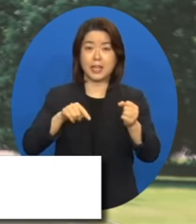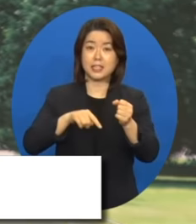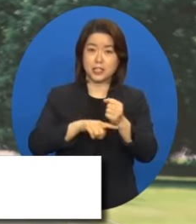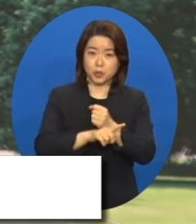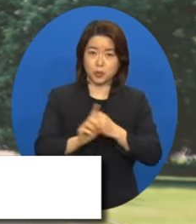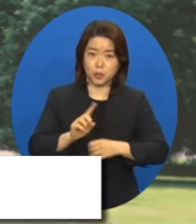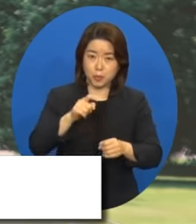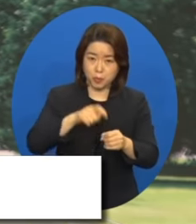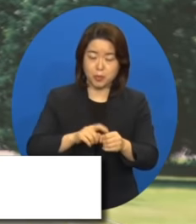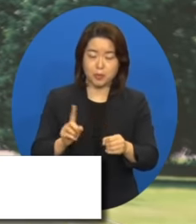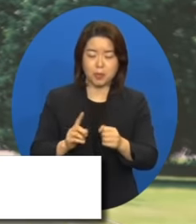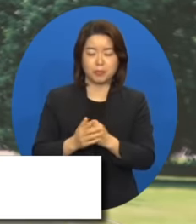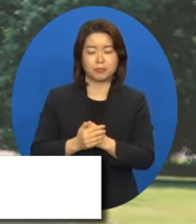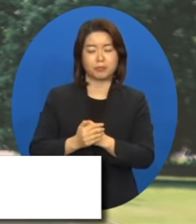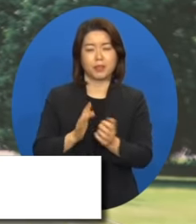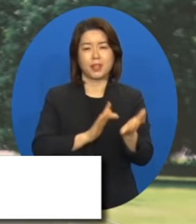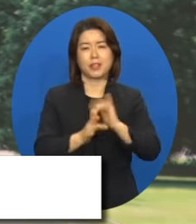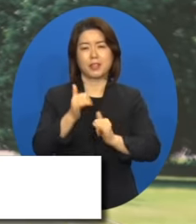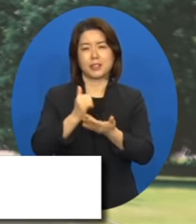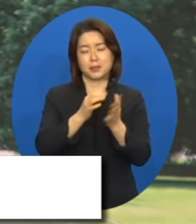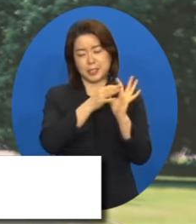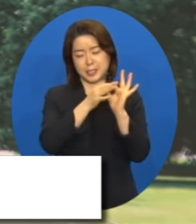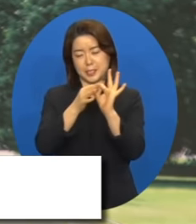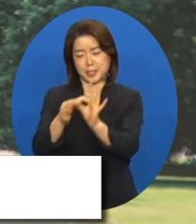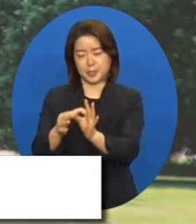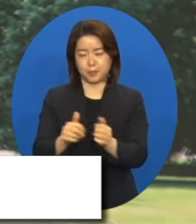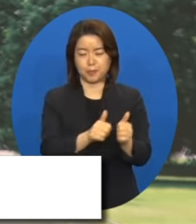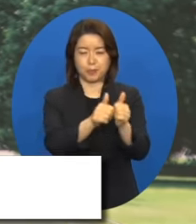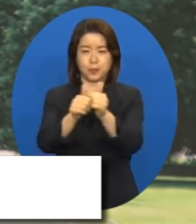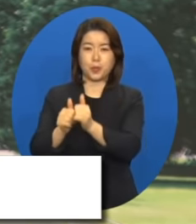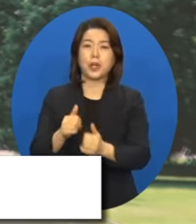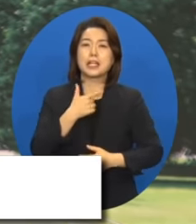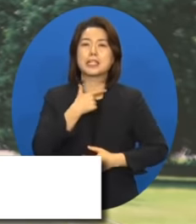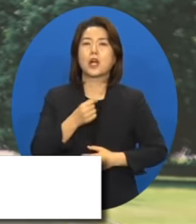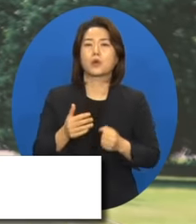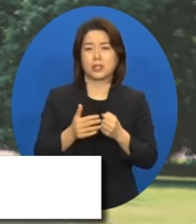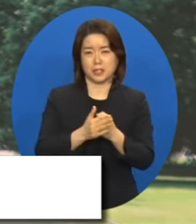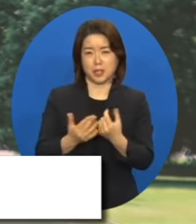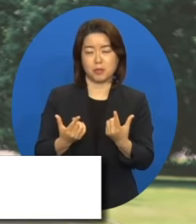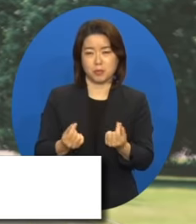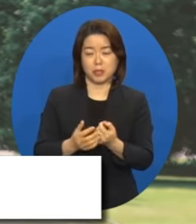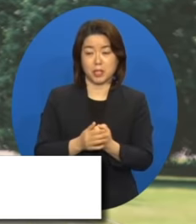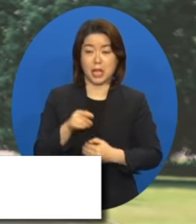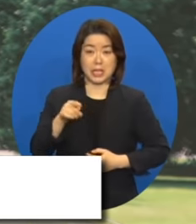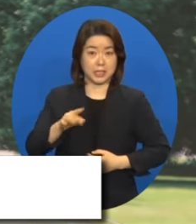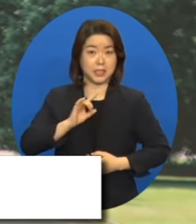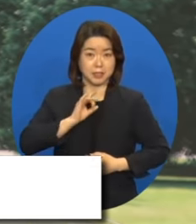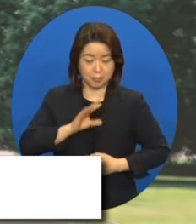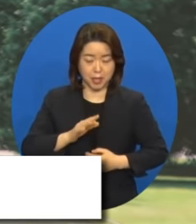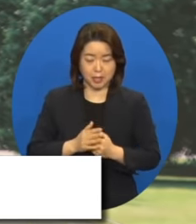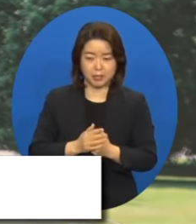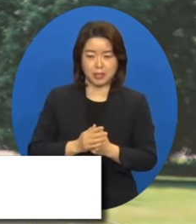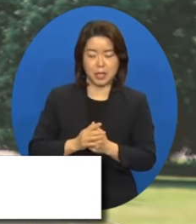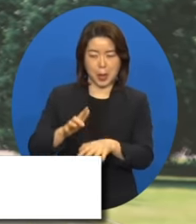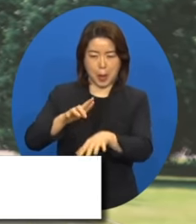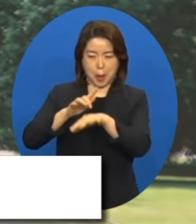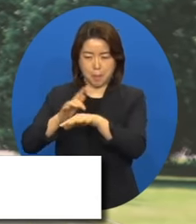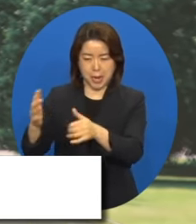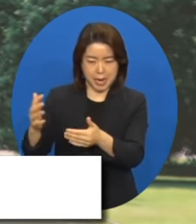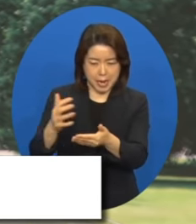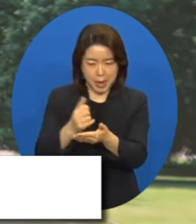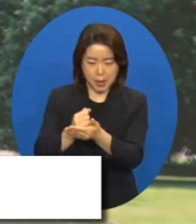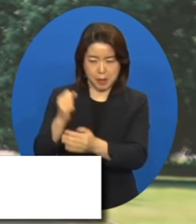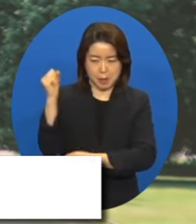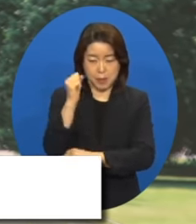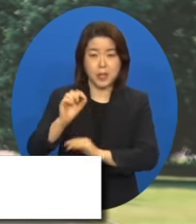계속 동행하며 살고 싶기 때문에 그렇습니다. 그 길만이 마귀에게 사로잡히고 휘둘리지 않고